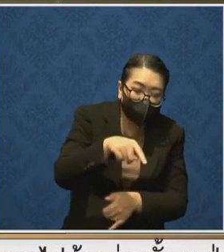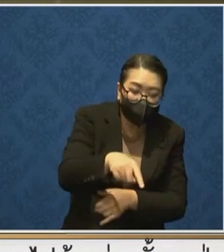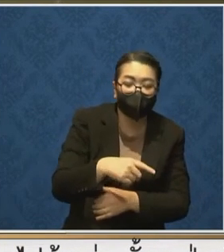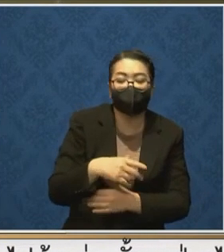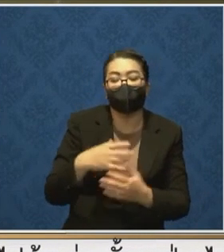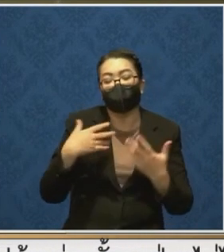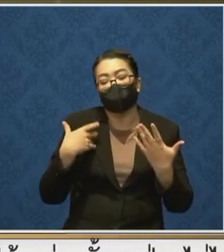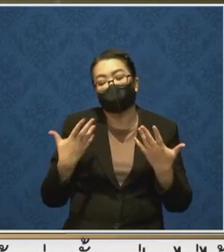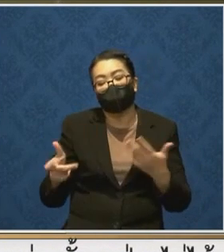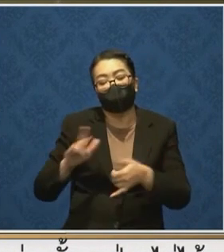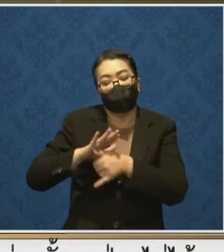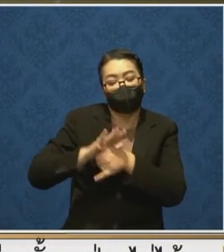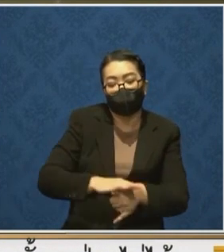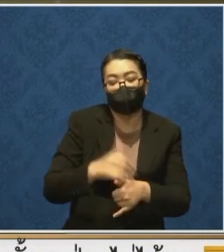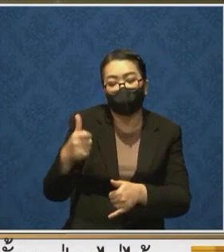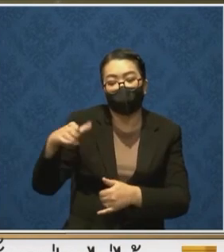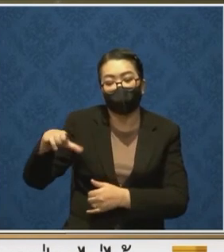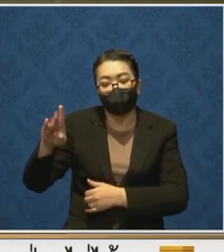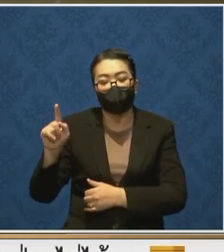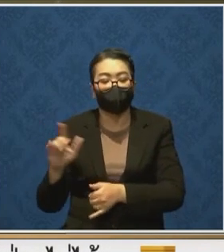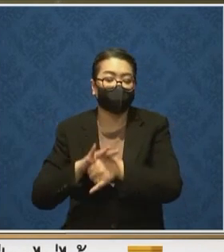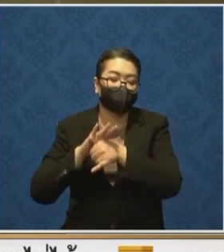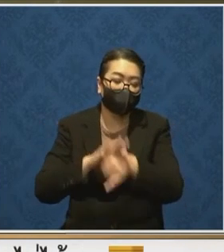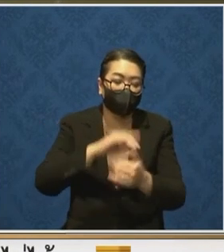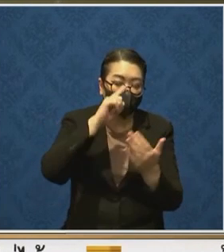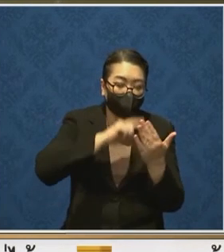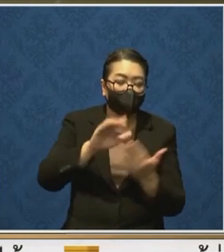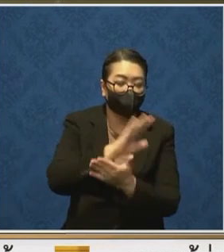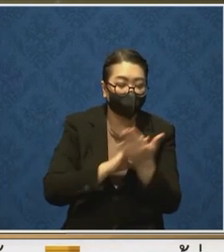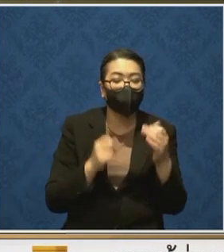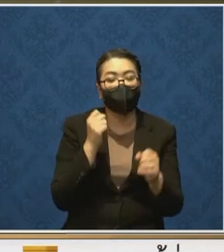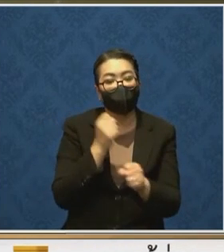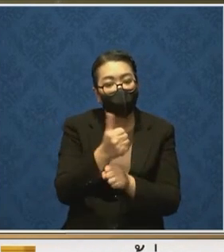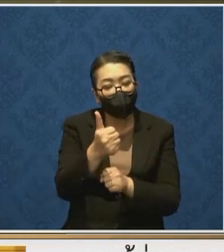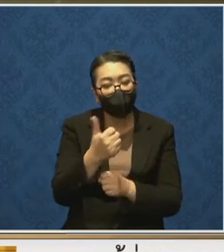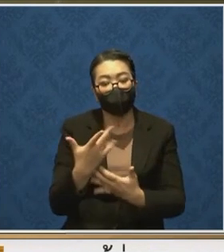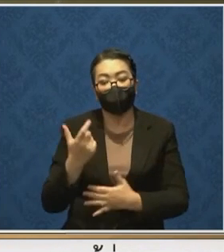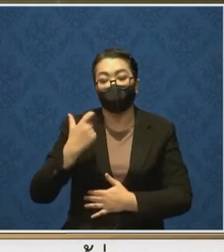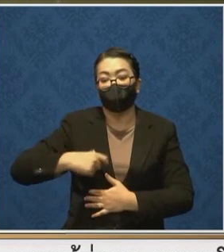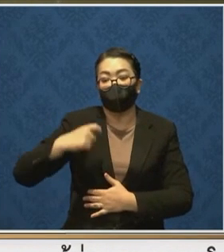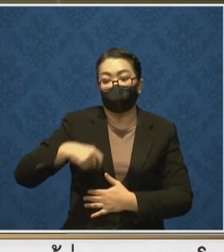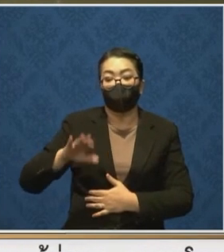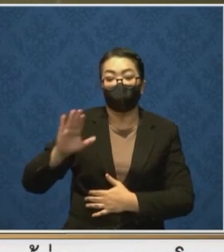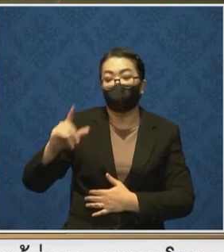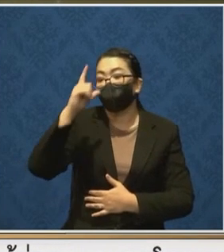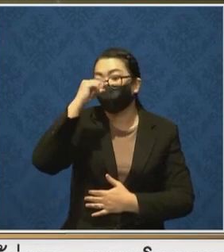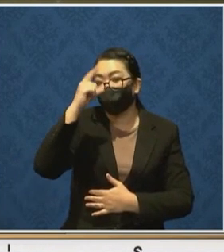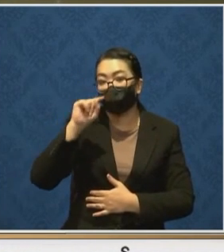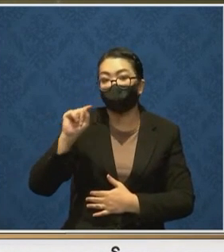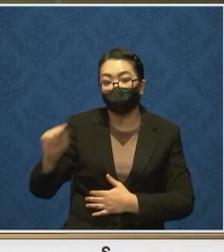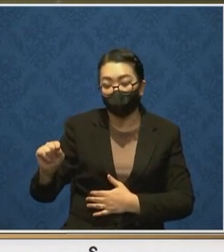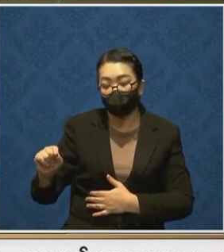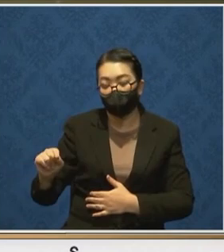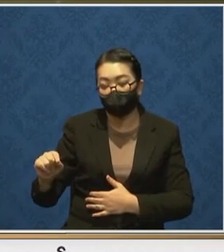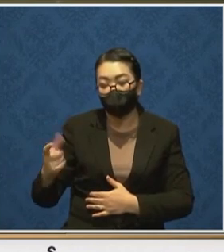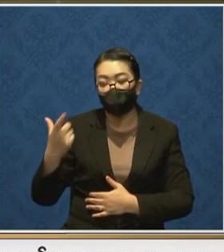ลังจากที่ไยอนุมัต 44 แรงทางทนายของบริษัท Kingsgateดย Clifford Chanceได